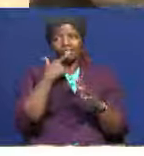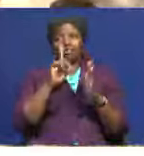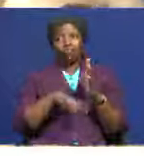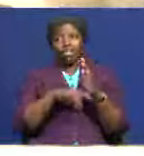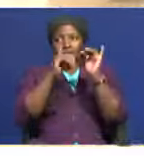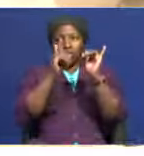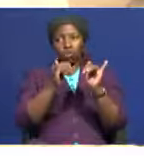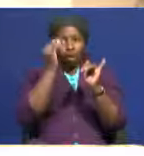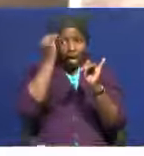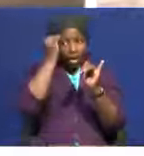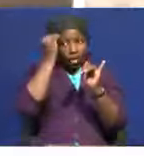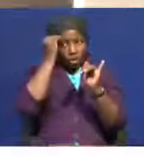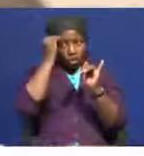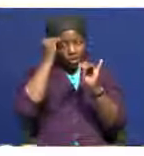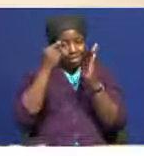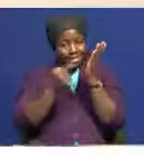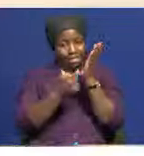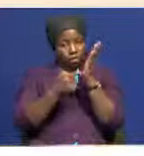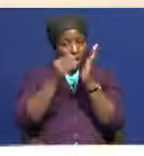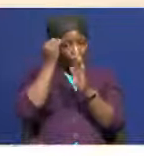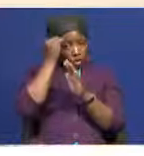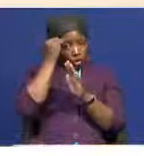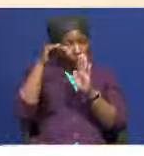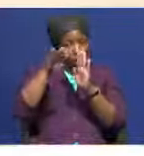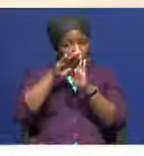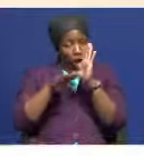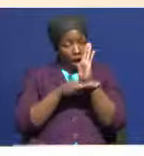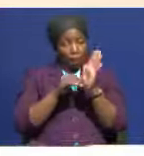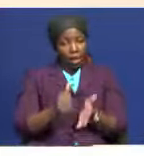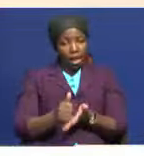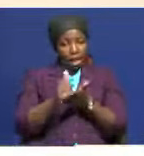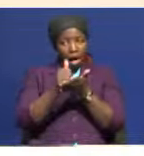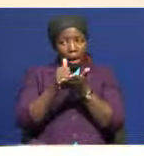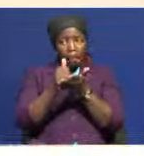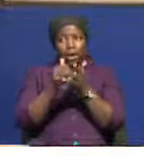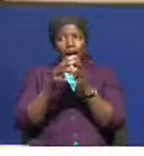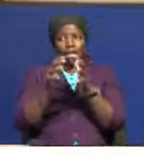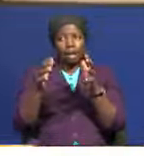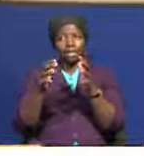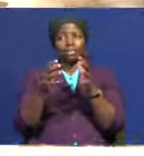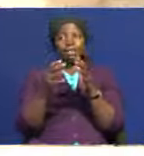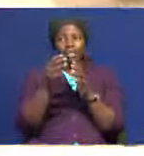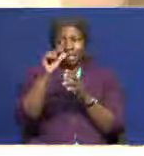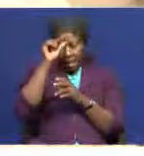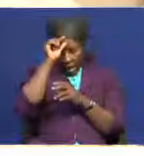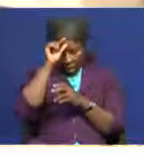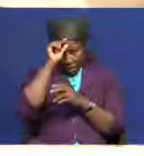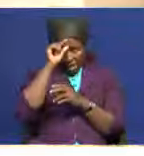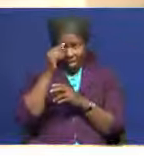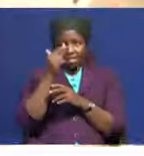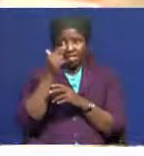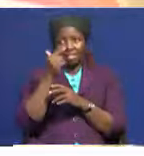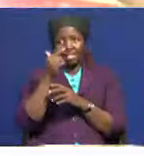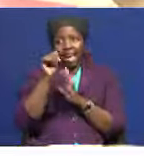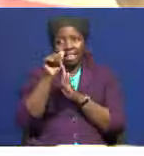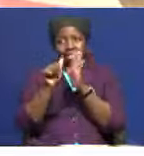mpya ya elimu ya dijitali itasaidia kukuza ajenda ya serikali ya mageuzi ya kiuchumi